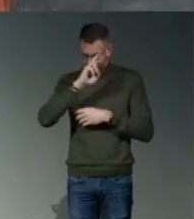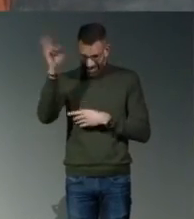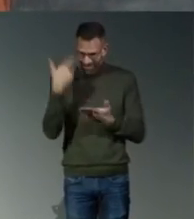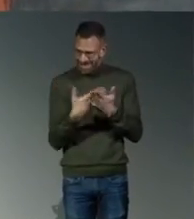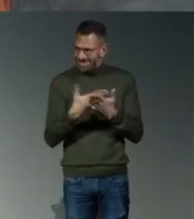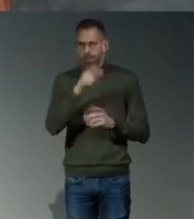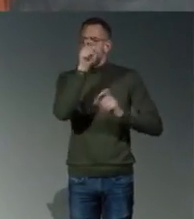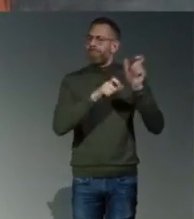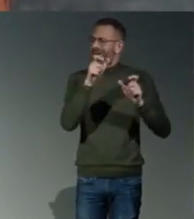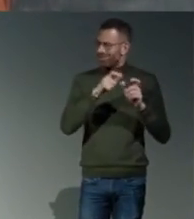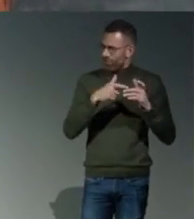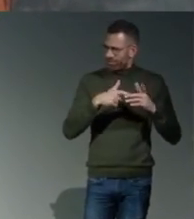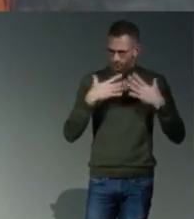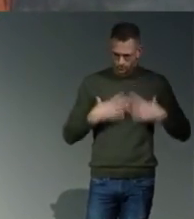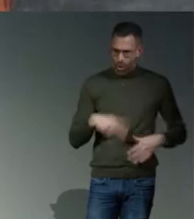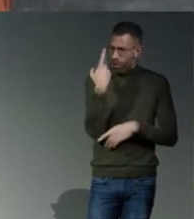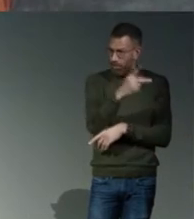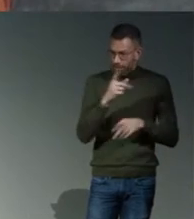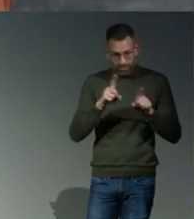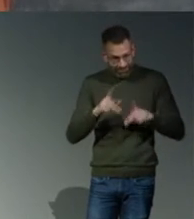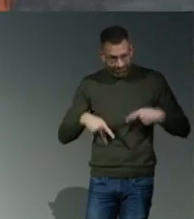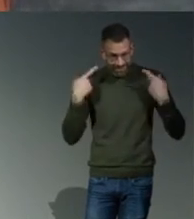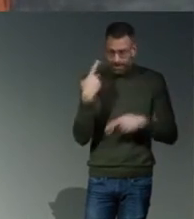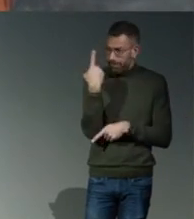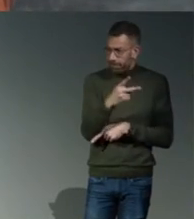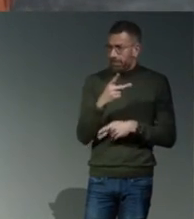codeurs et leur biographie, mais aussi la matérialité